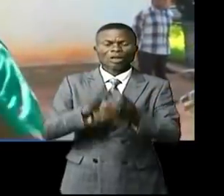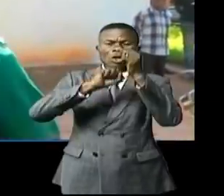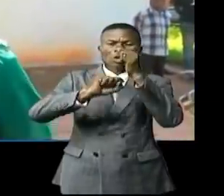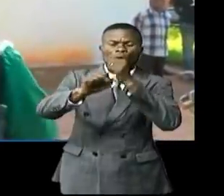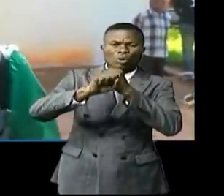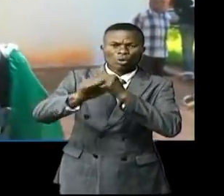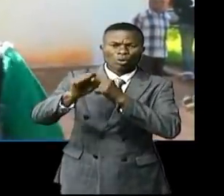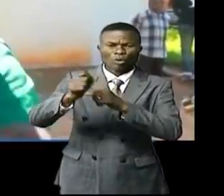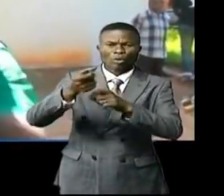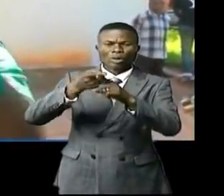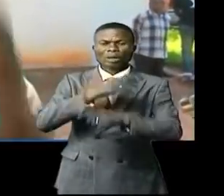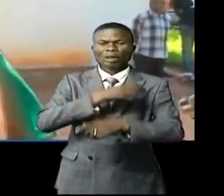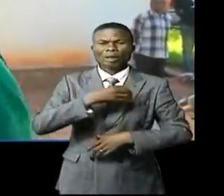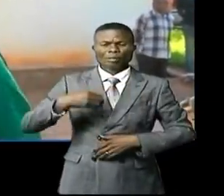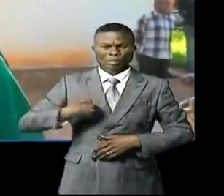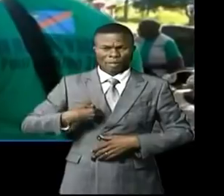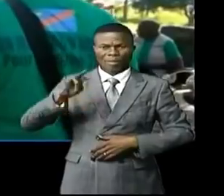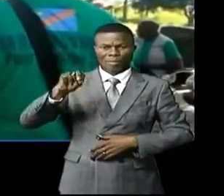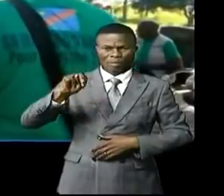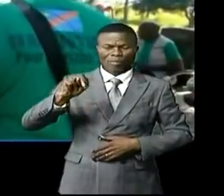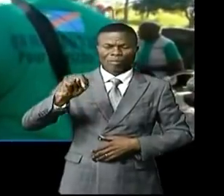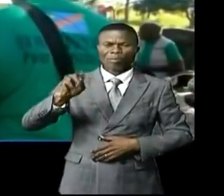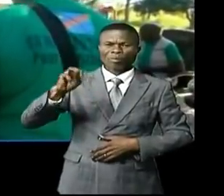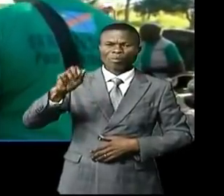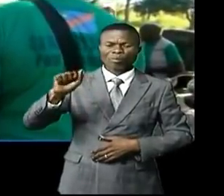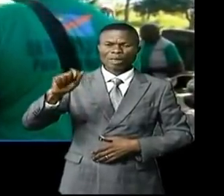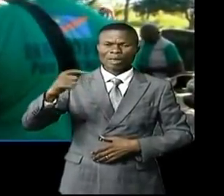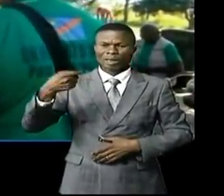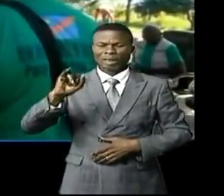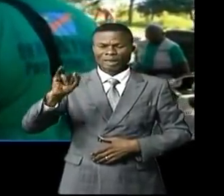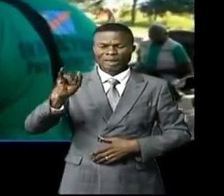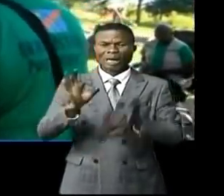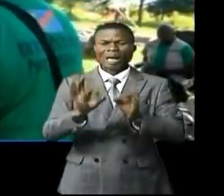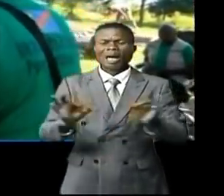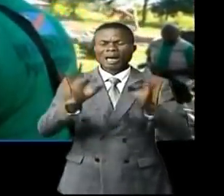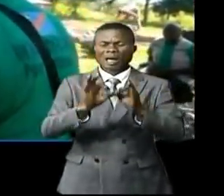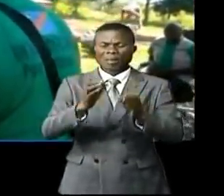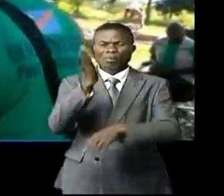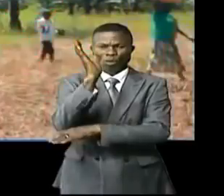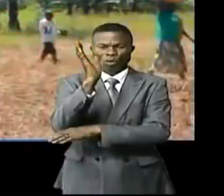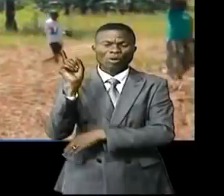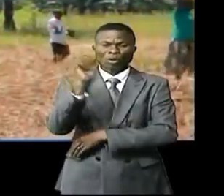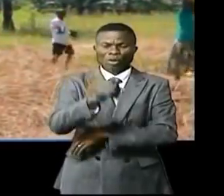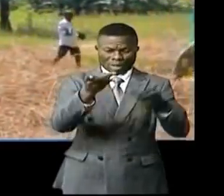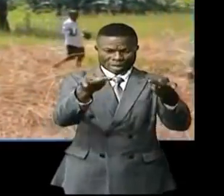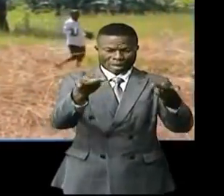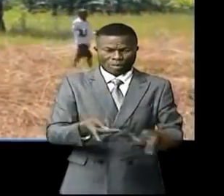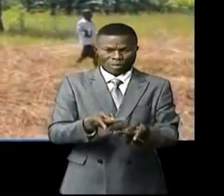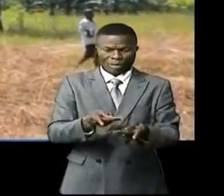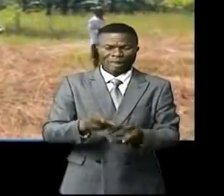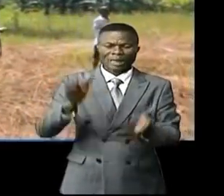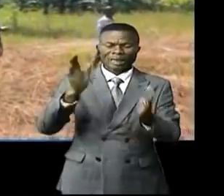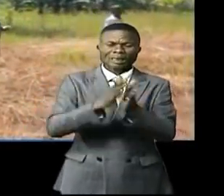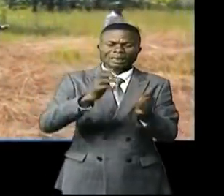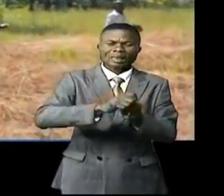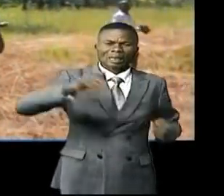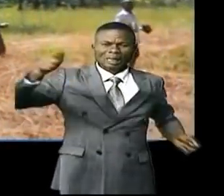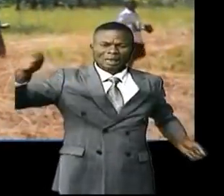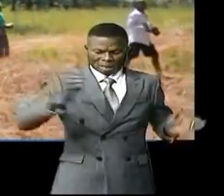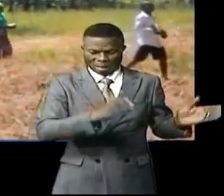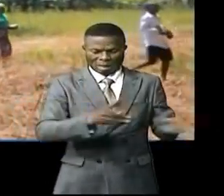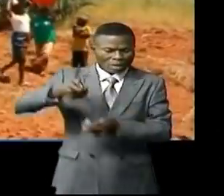sensibilisation animée par Mme Martine sur l'importance de l'arbre, tout le monde est descendu vers le terrain des 10 hectares aménagés pour